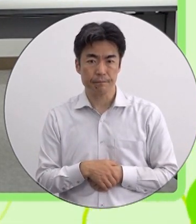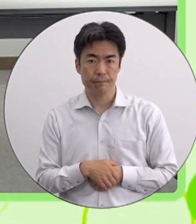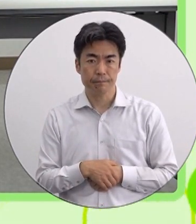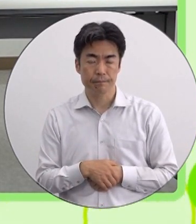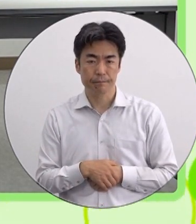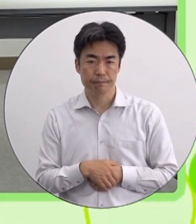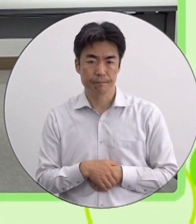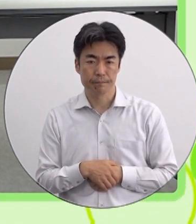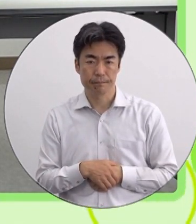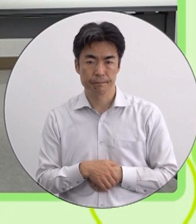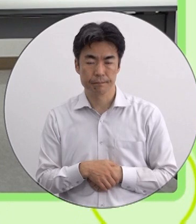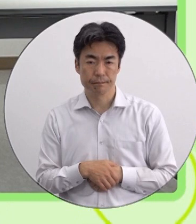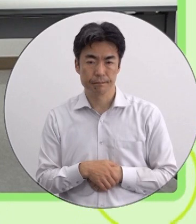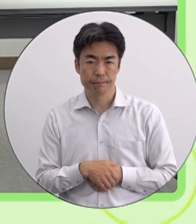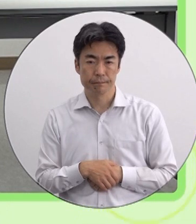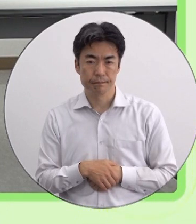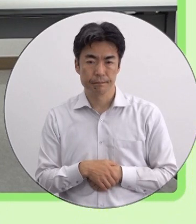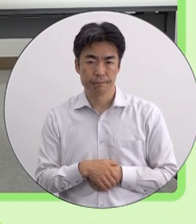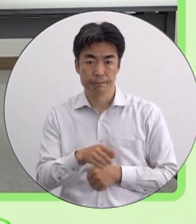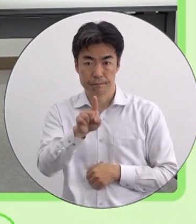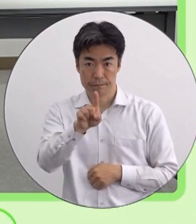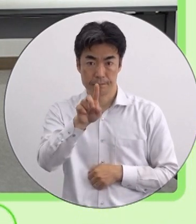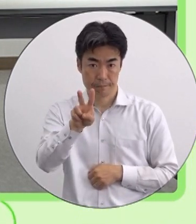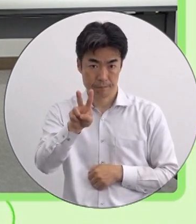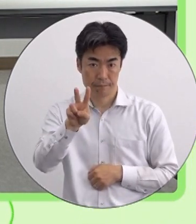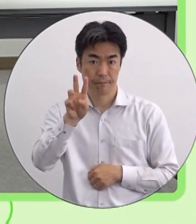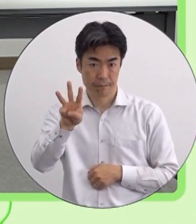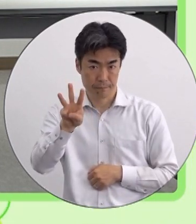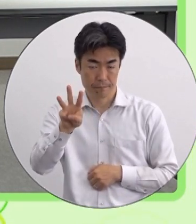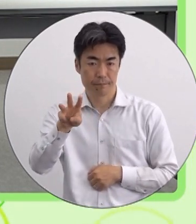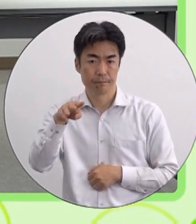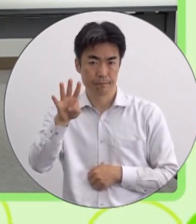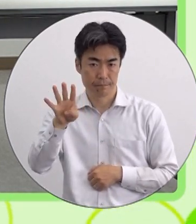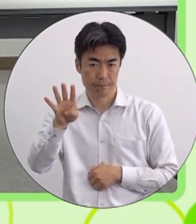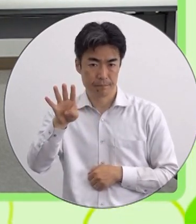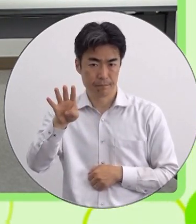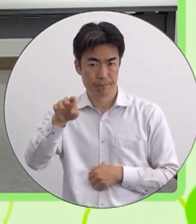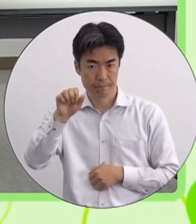を開いて5秒間保持します。